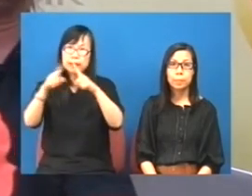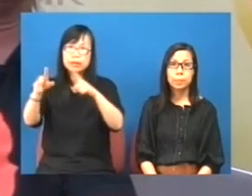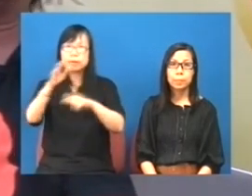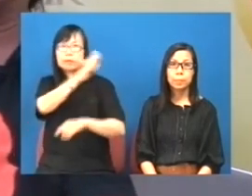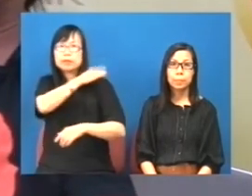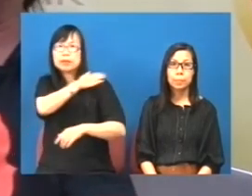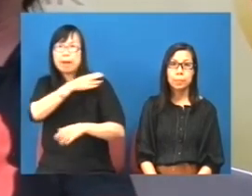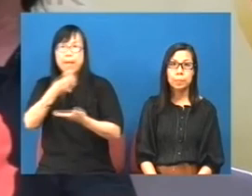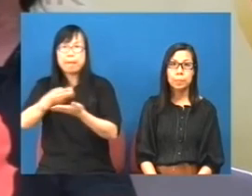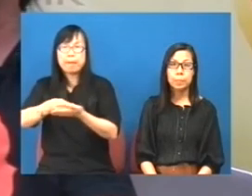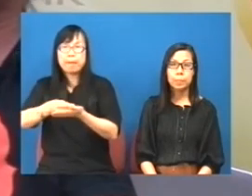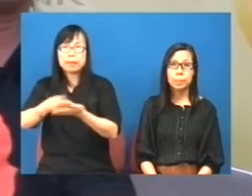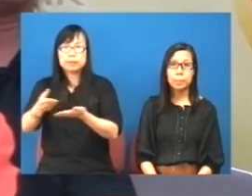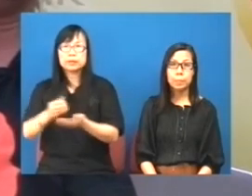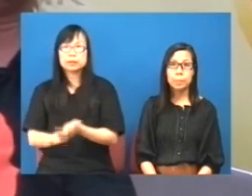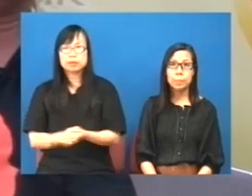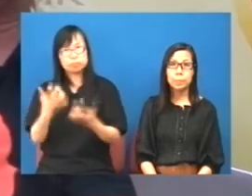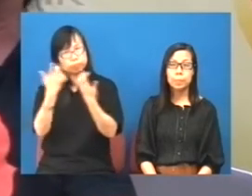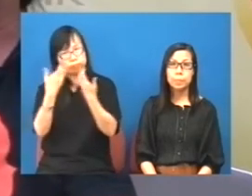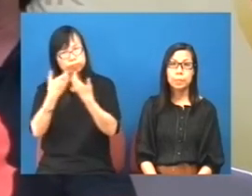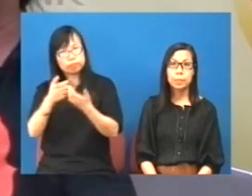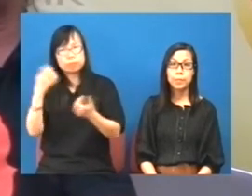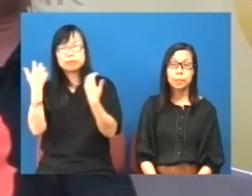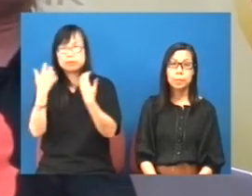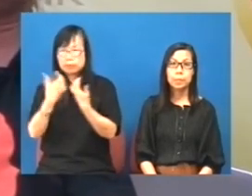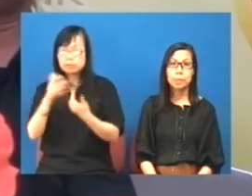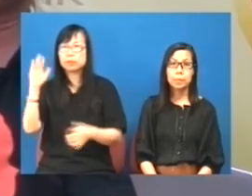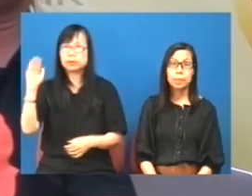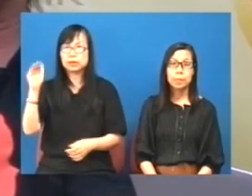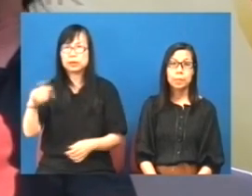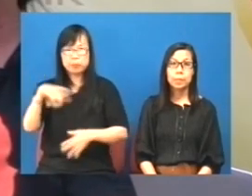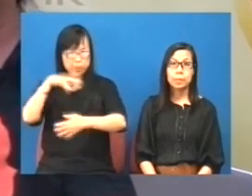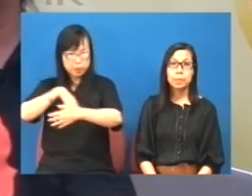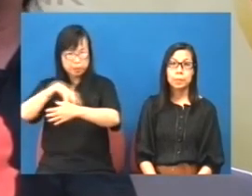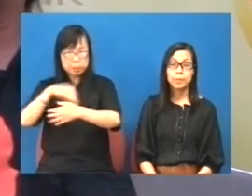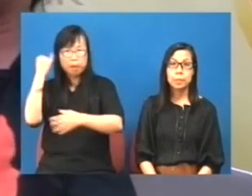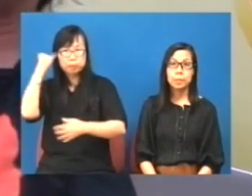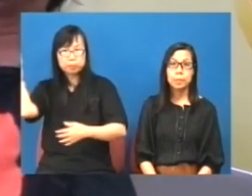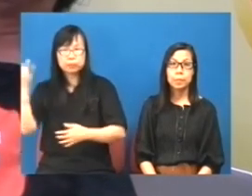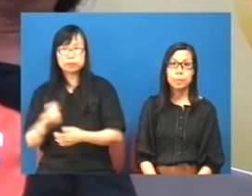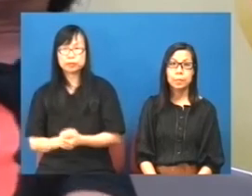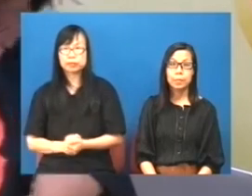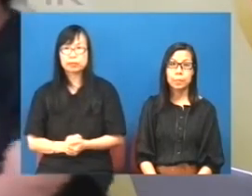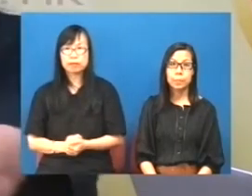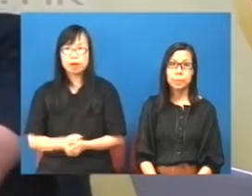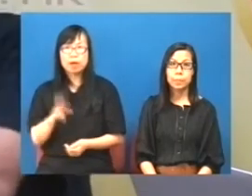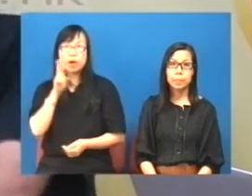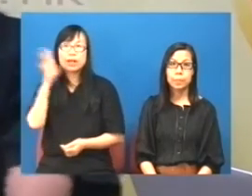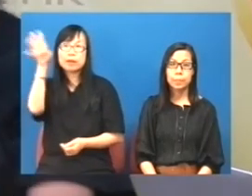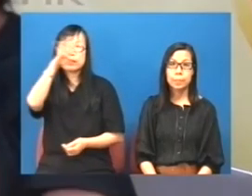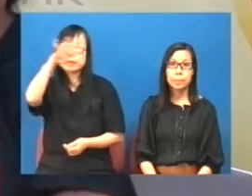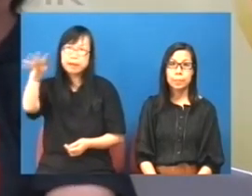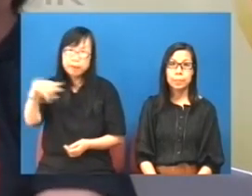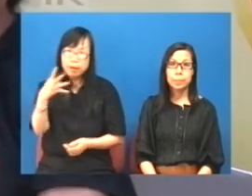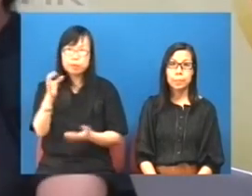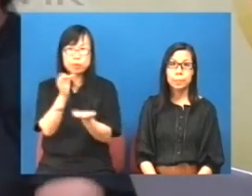買那你就有數得計不是內部不知道譬如說我們有四萬位有